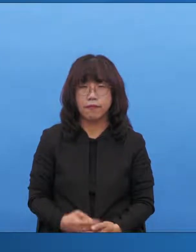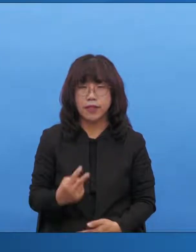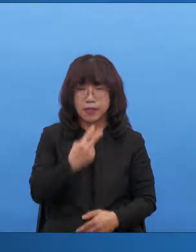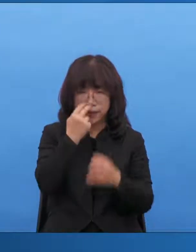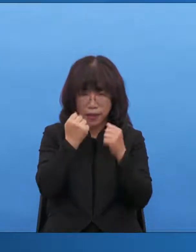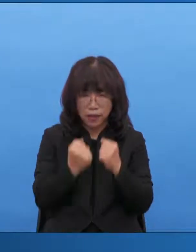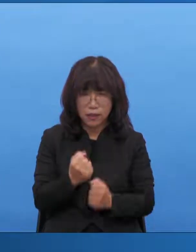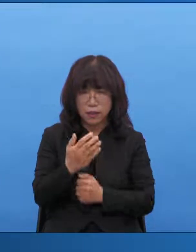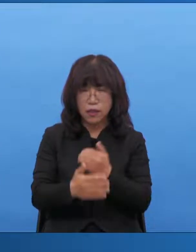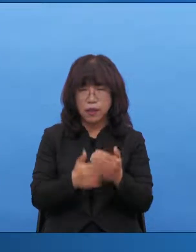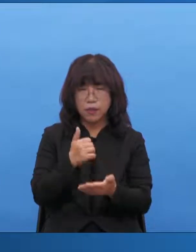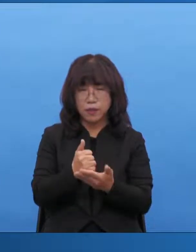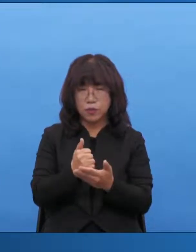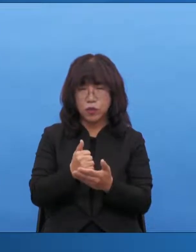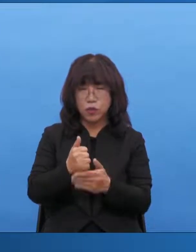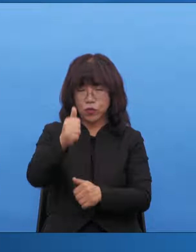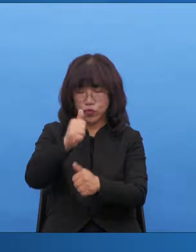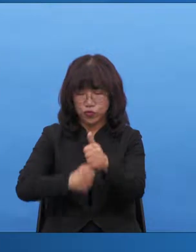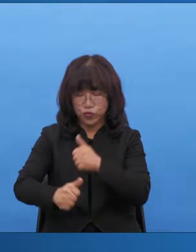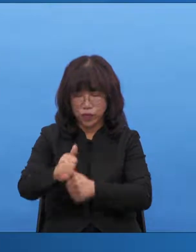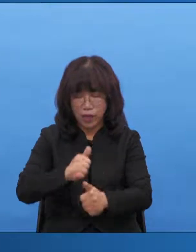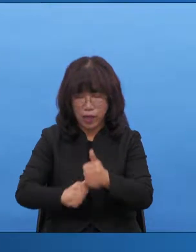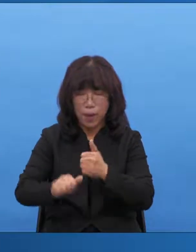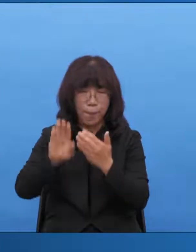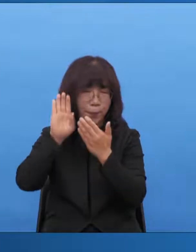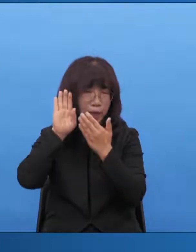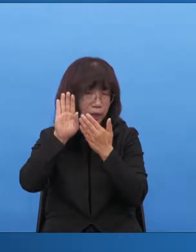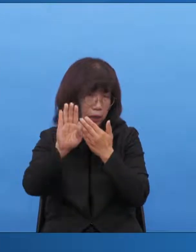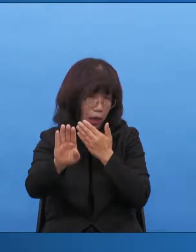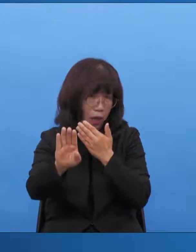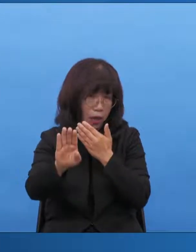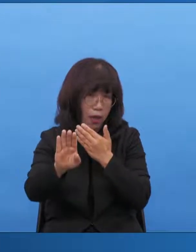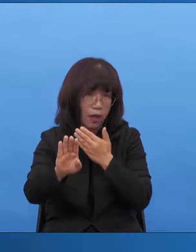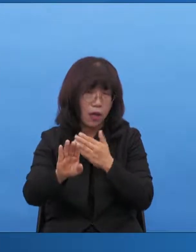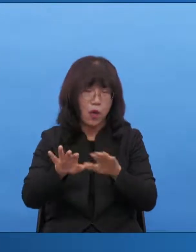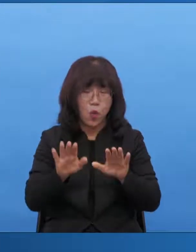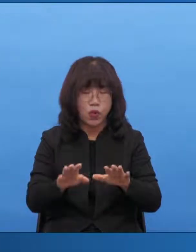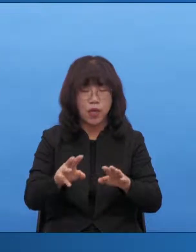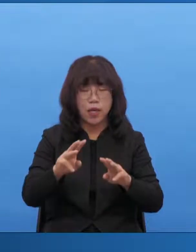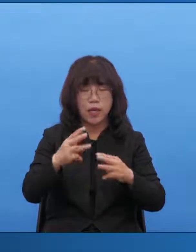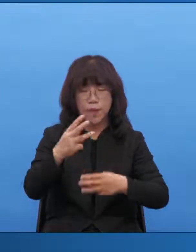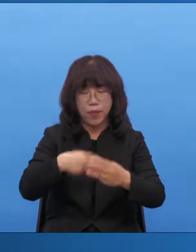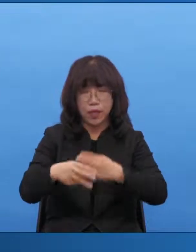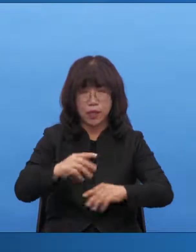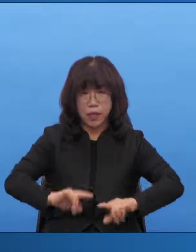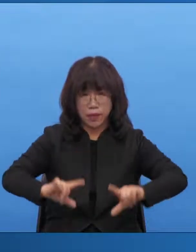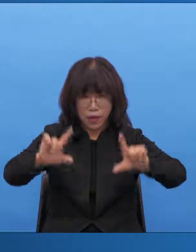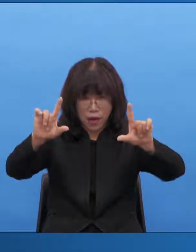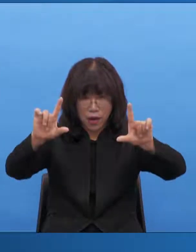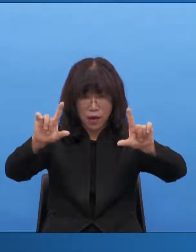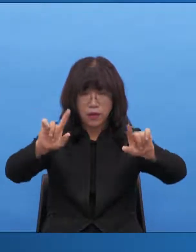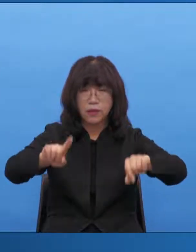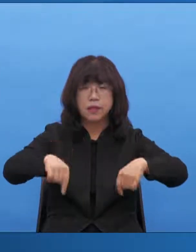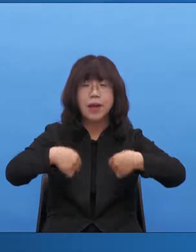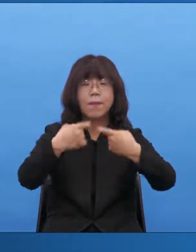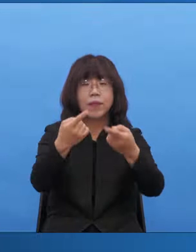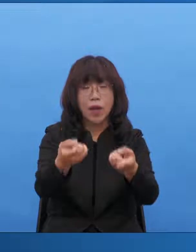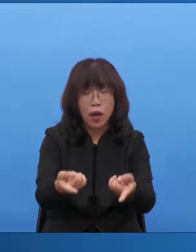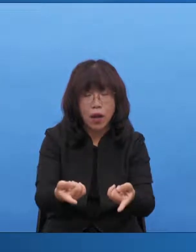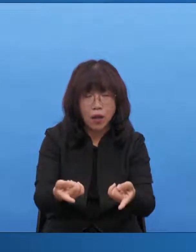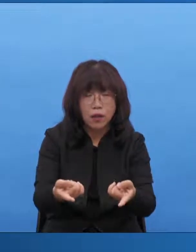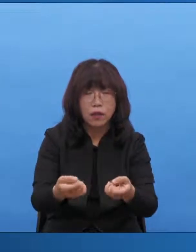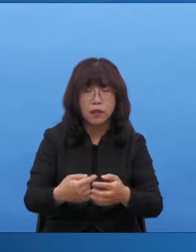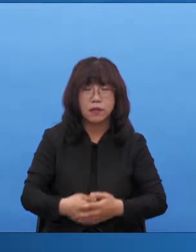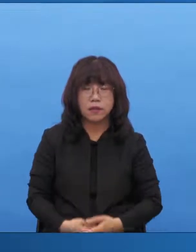Veux-tu bénir tous les remnants du monde entier qui participent à la journée des remnants pour qu'ils